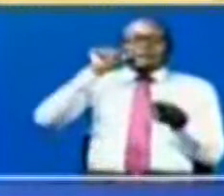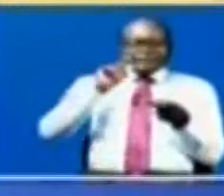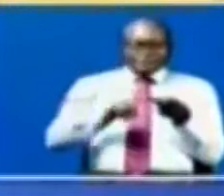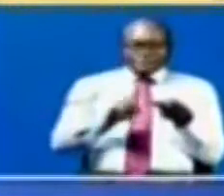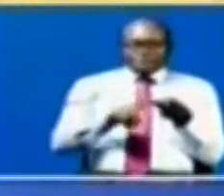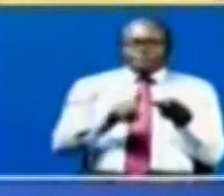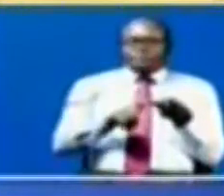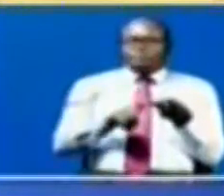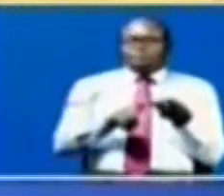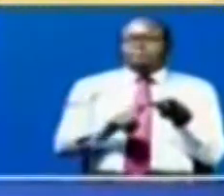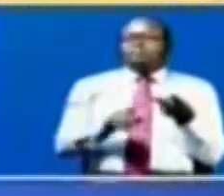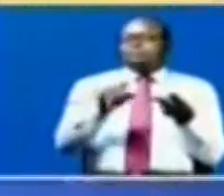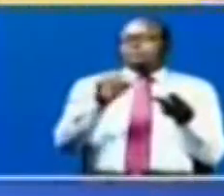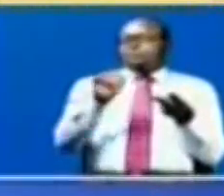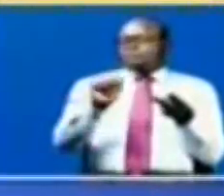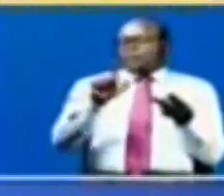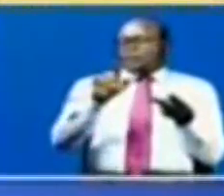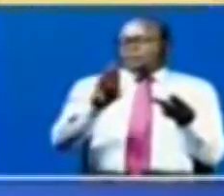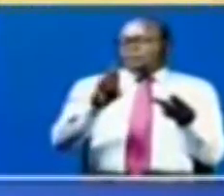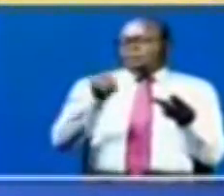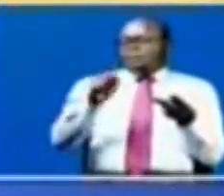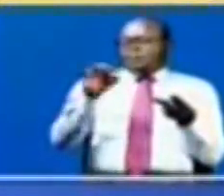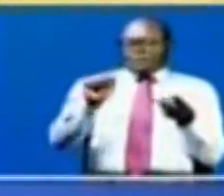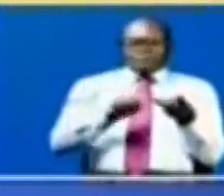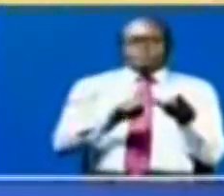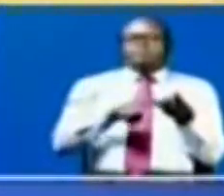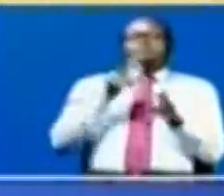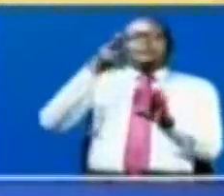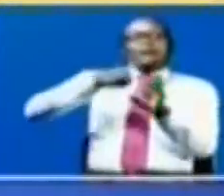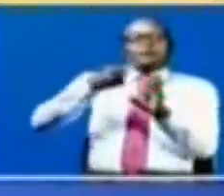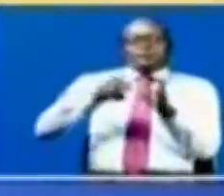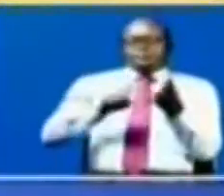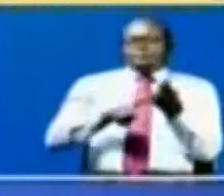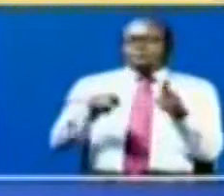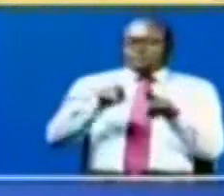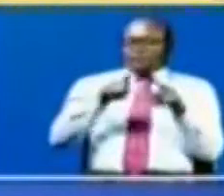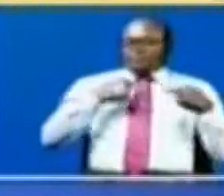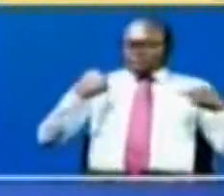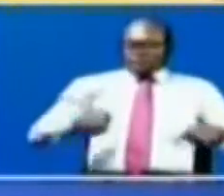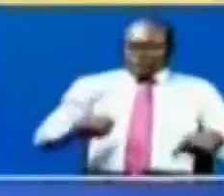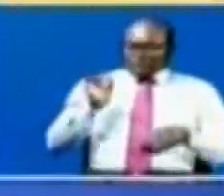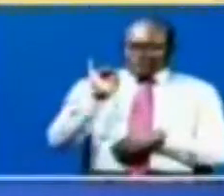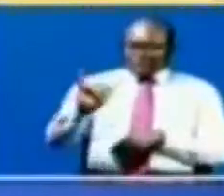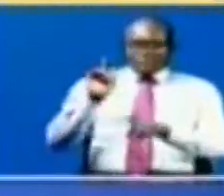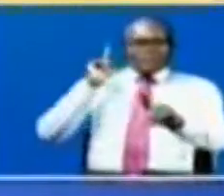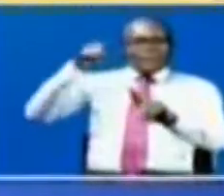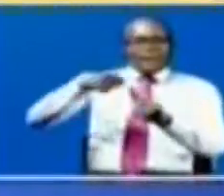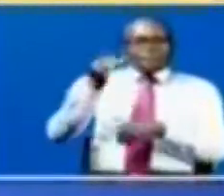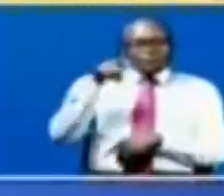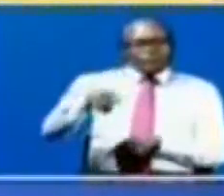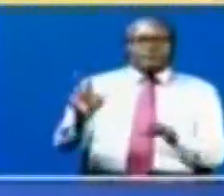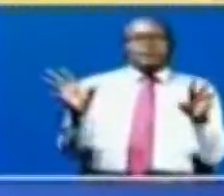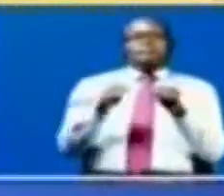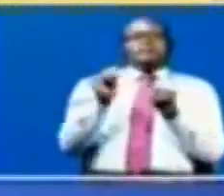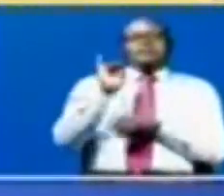ya Albania, kuna hata Russia na nchi zingine, na pia Wachina hapa. So hiyo ndio lengo la hii mkutano